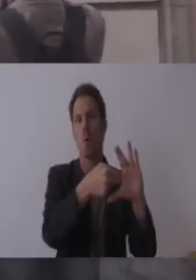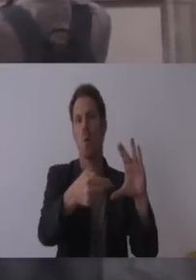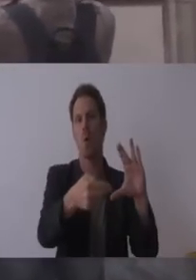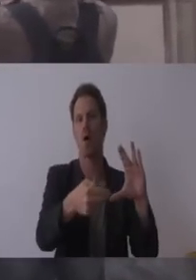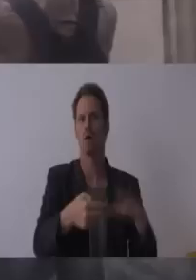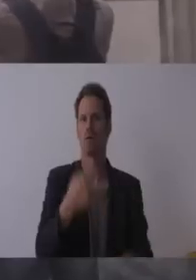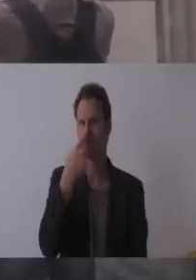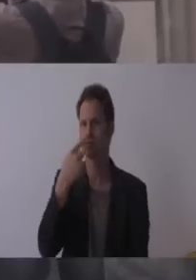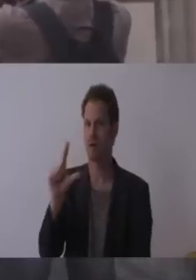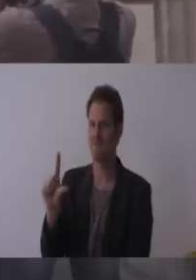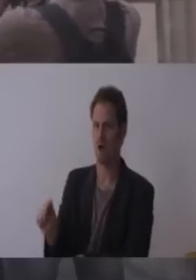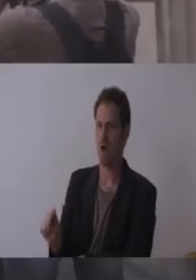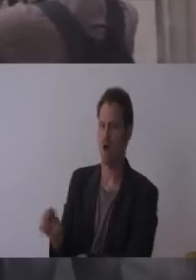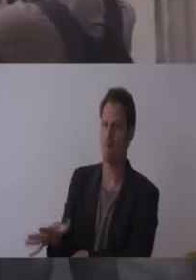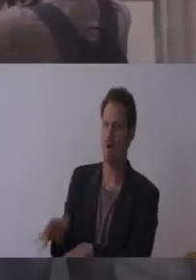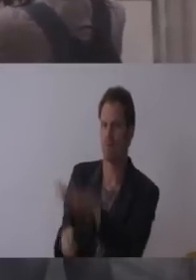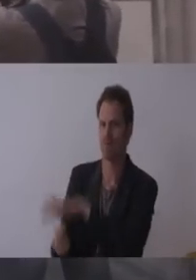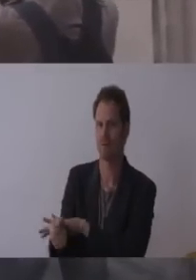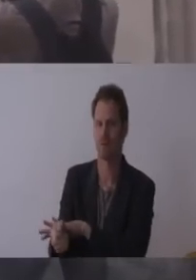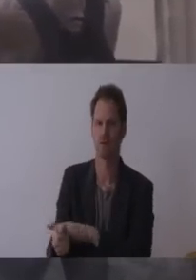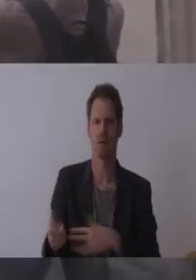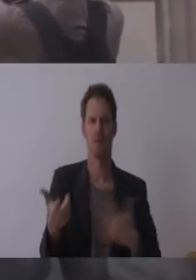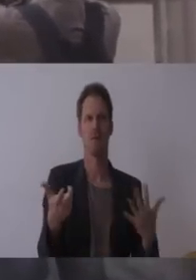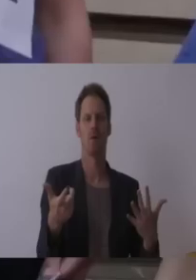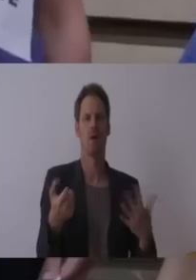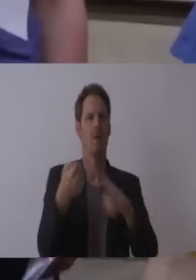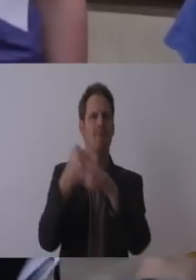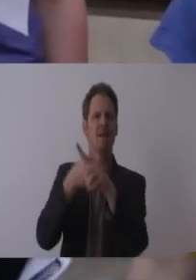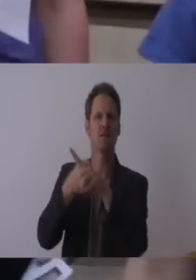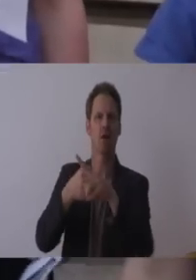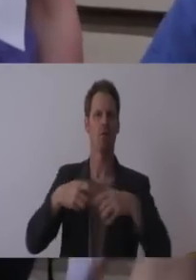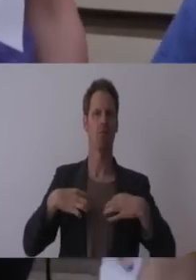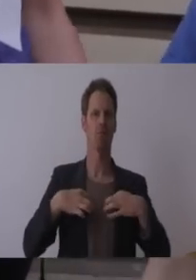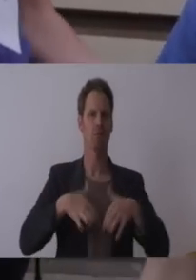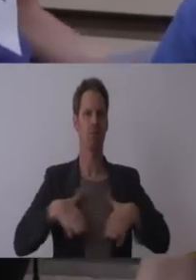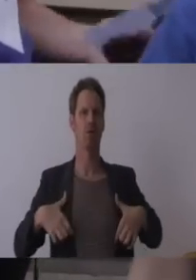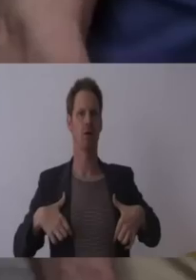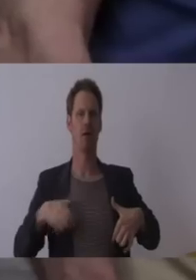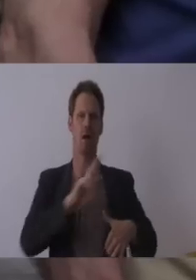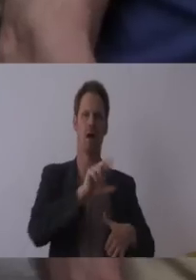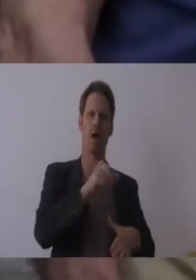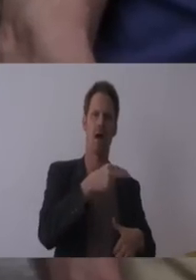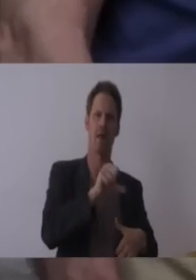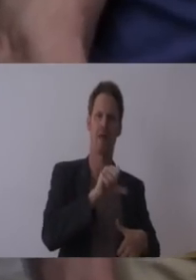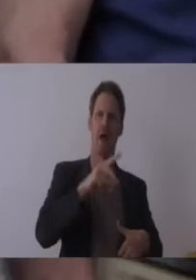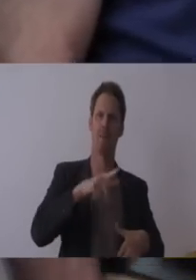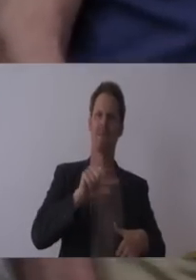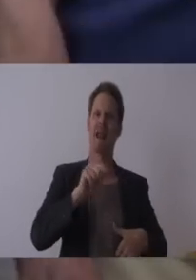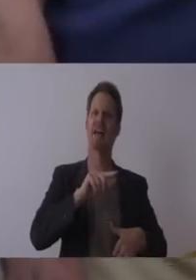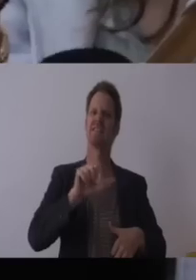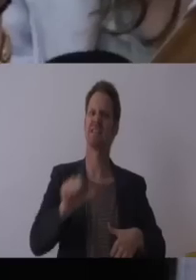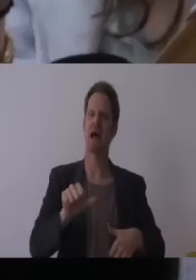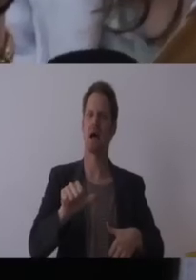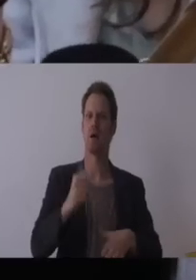40 millions d'euros. Aujourd'hui, il n'y en a que la moitié qui ont été collectés. Les militants qui portaient sur le torse ou entre les mains les mots «